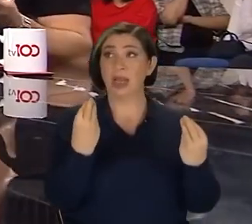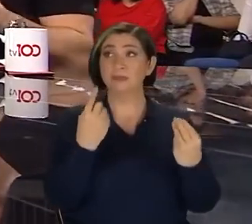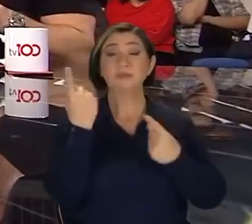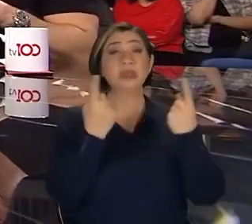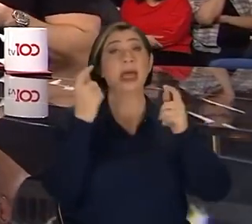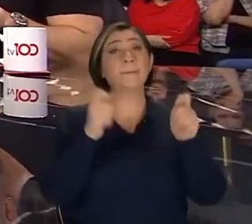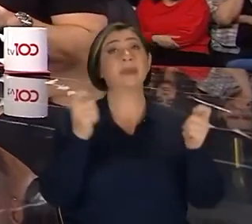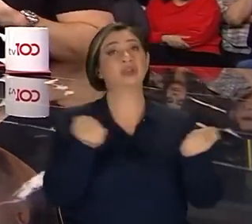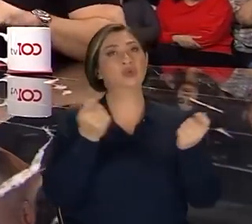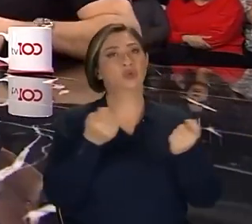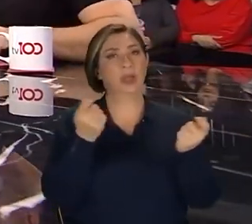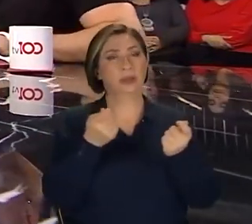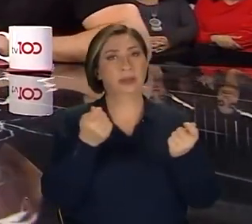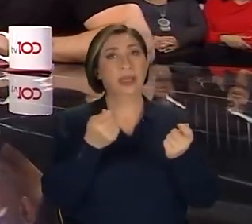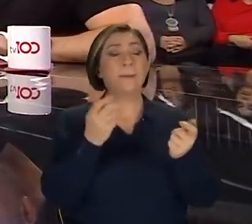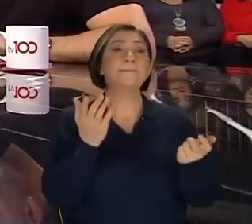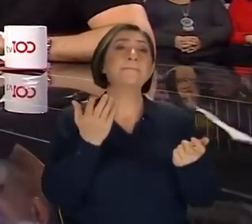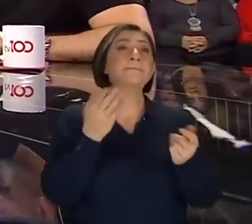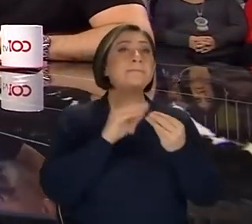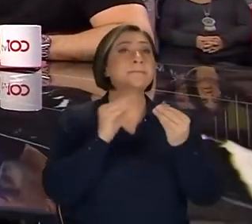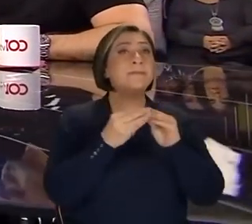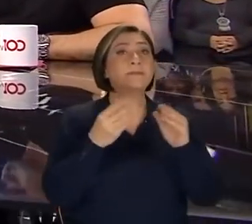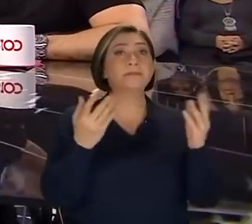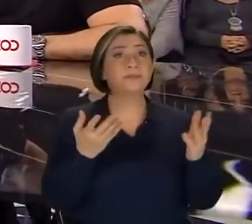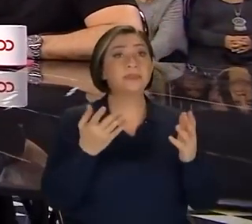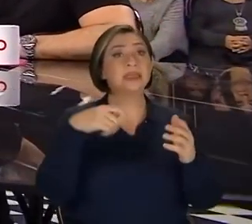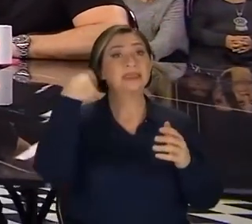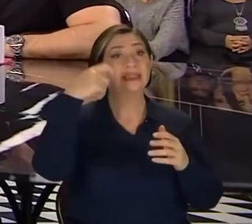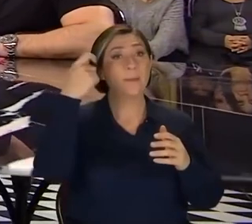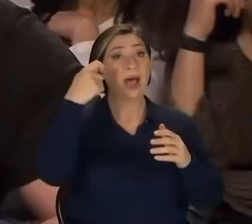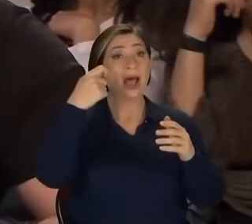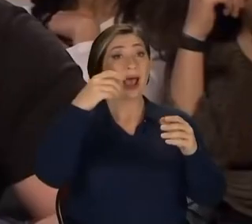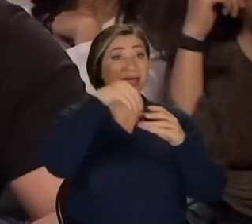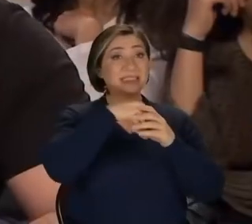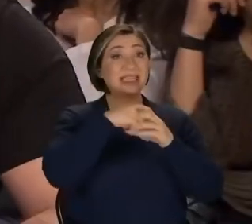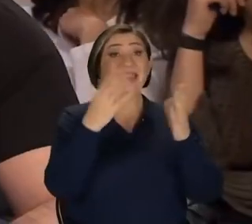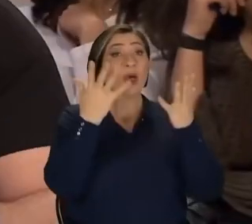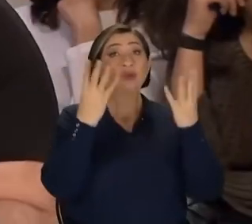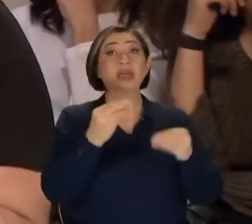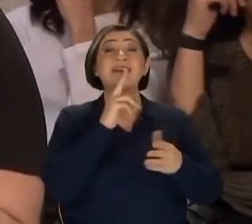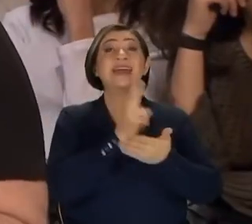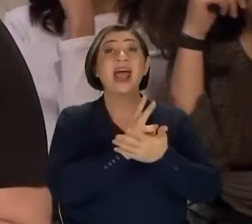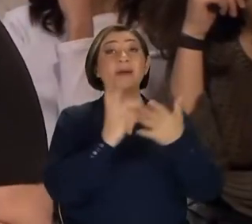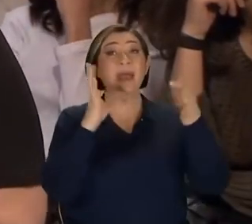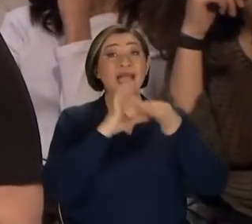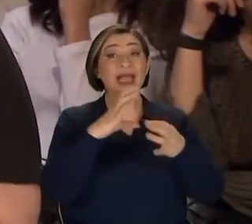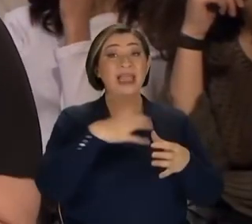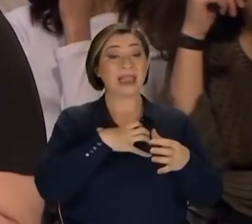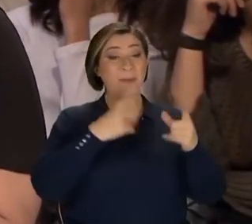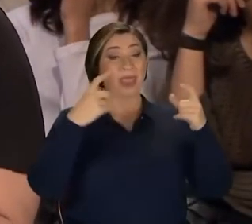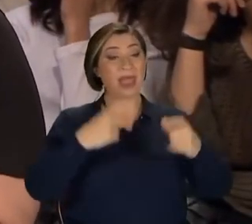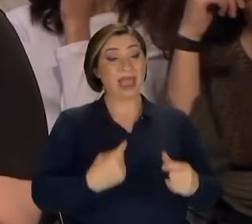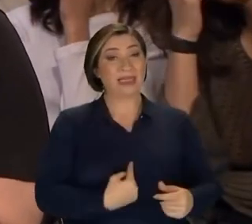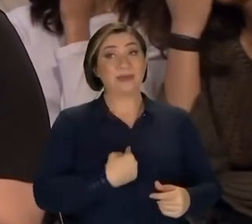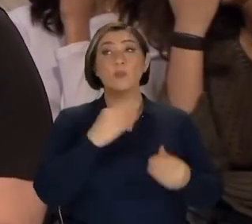şeyler yapmaya çalışıyorlar. Mesele sinema perdesinde ne olacağını karar vermekle ilgili kendini bir yerde